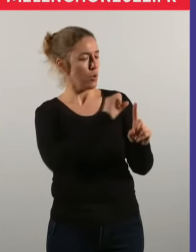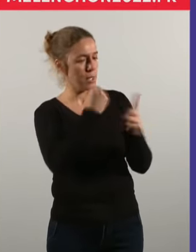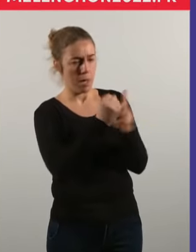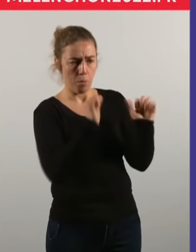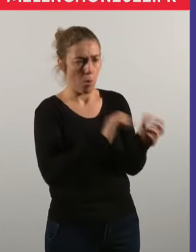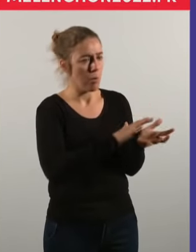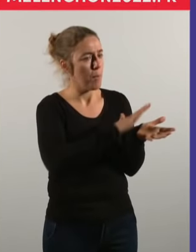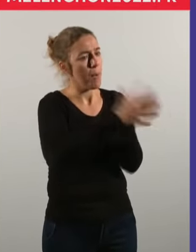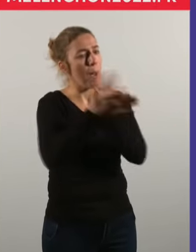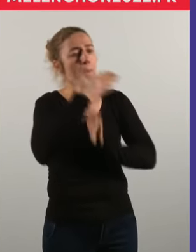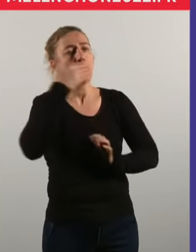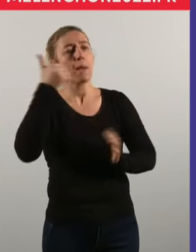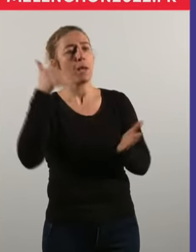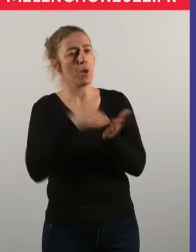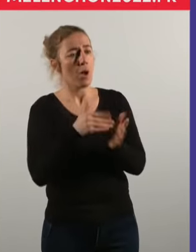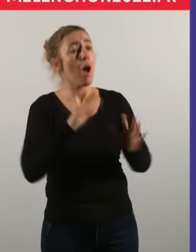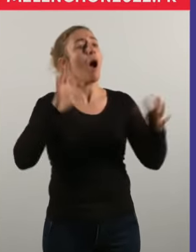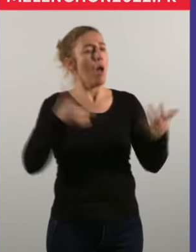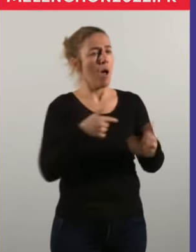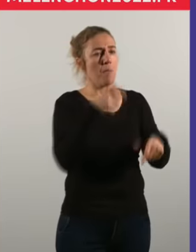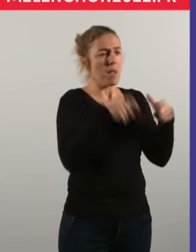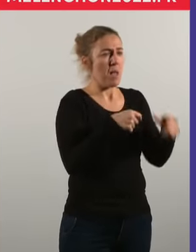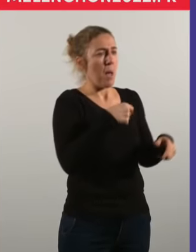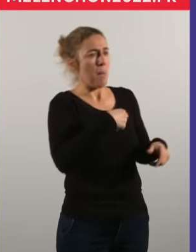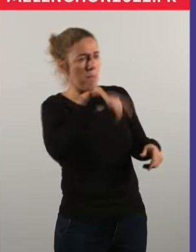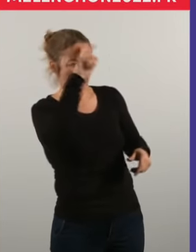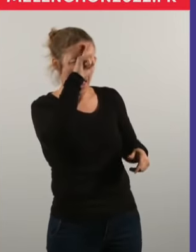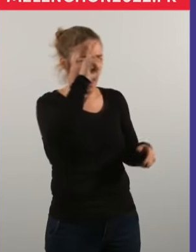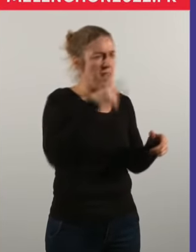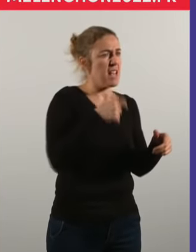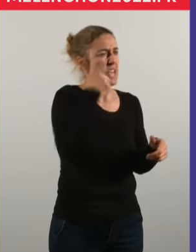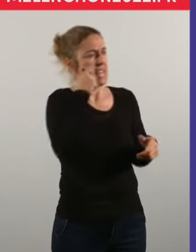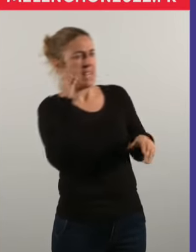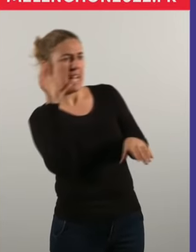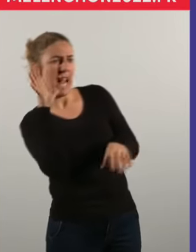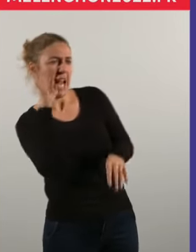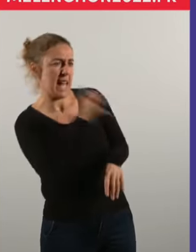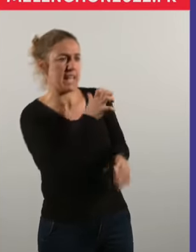parce qu'elle contiendra moins de bêtises et donc moins de racisme et de haine.